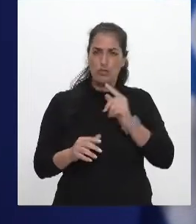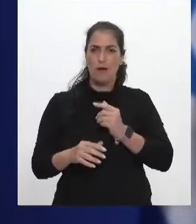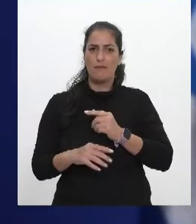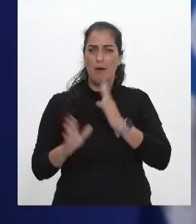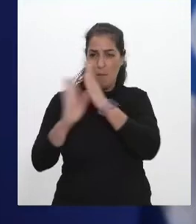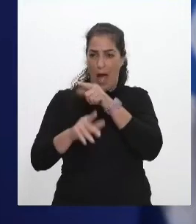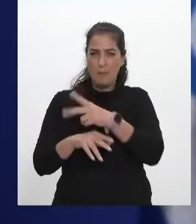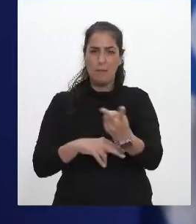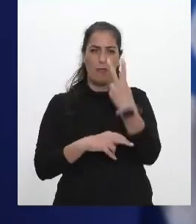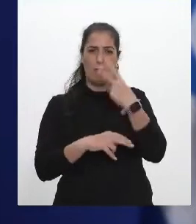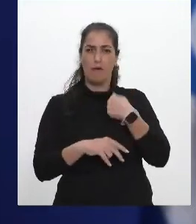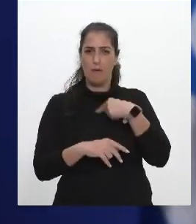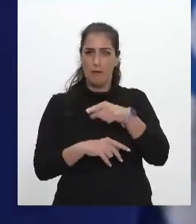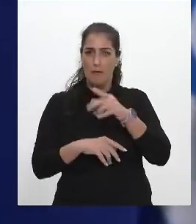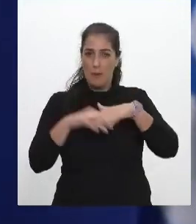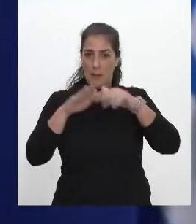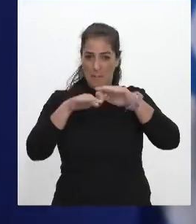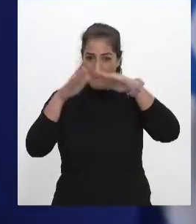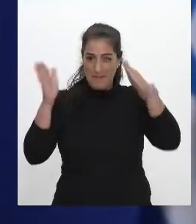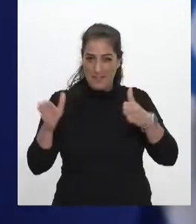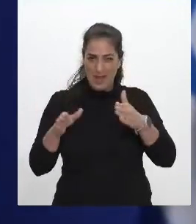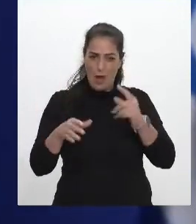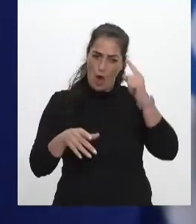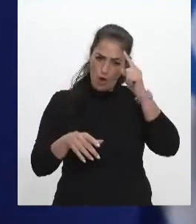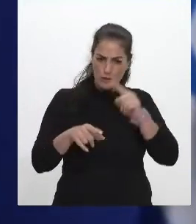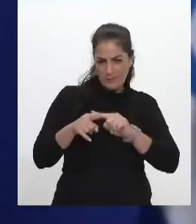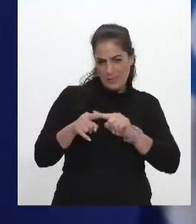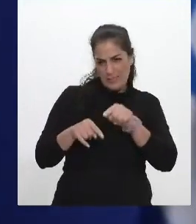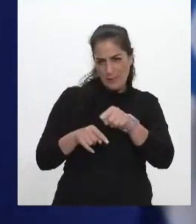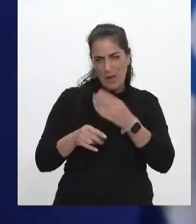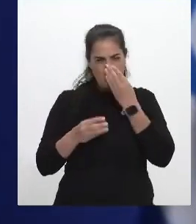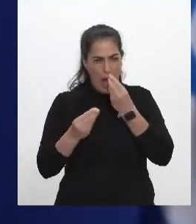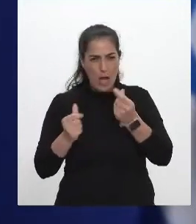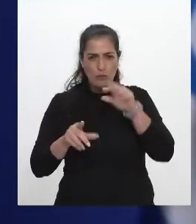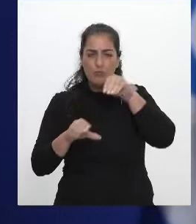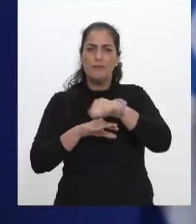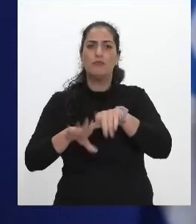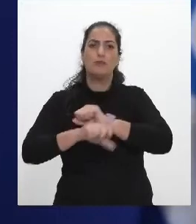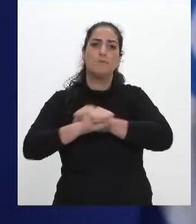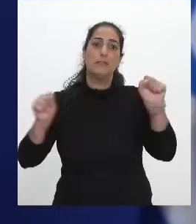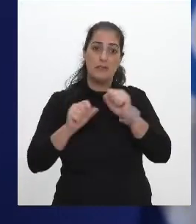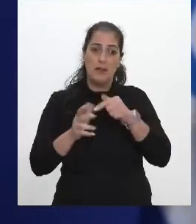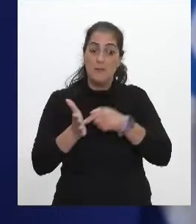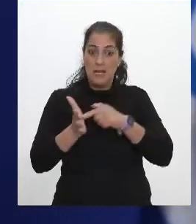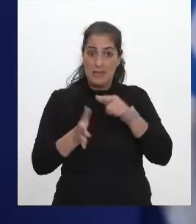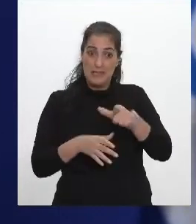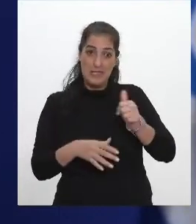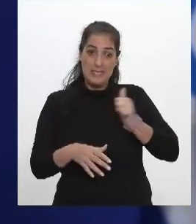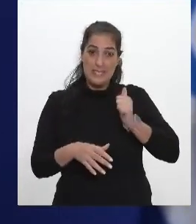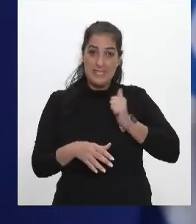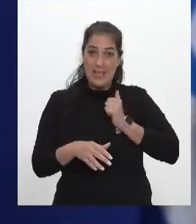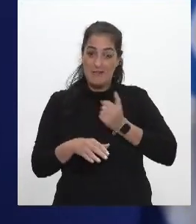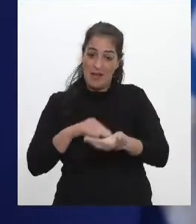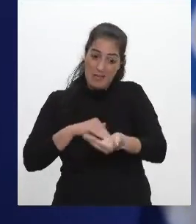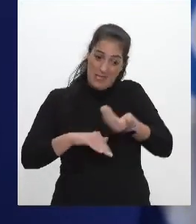המחבלים המבנה גם מסתמן היה להם באותו זמן חשוד במלכוד ולכן הכוח יצא מפאתי